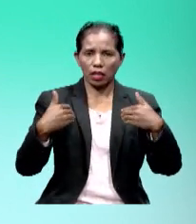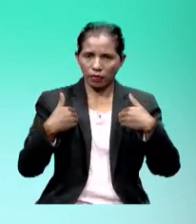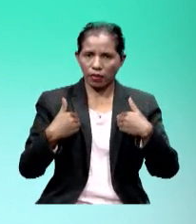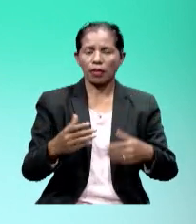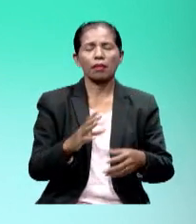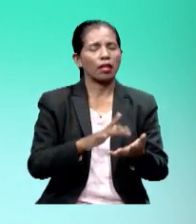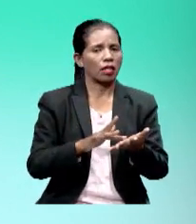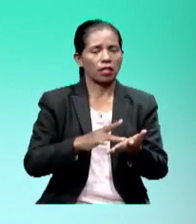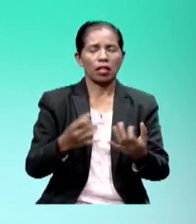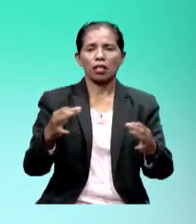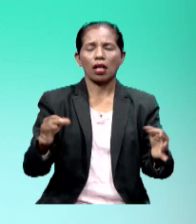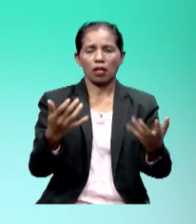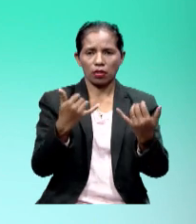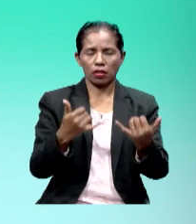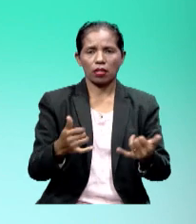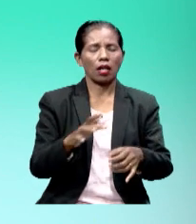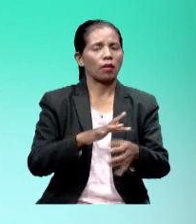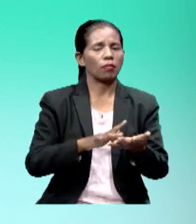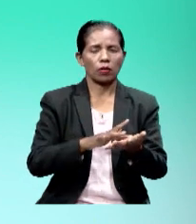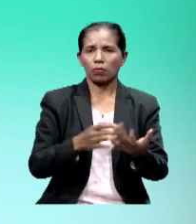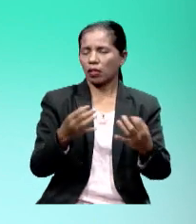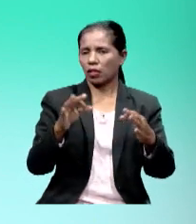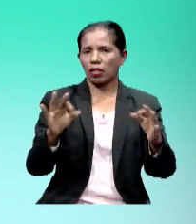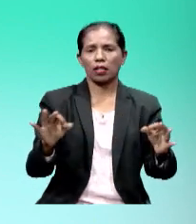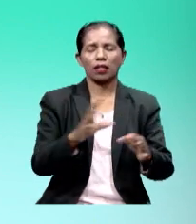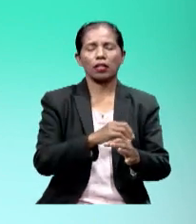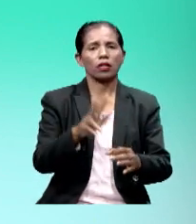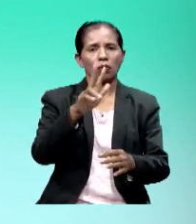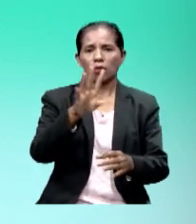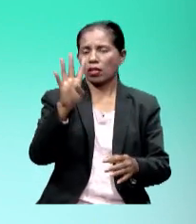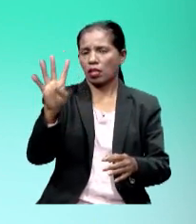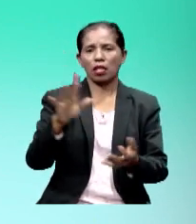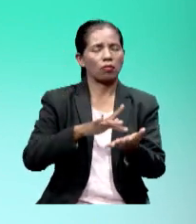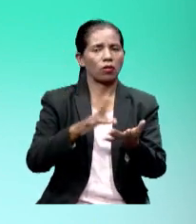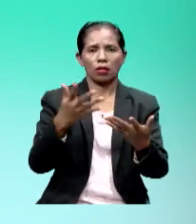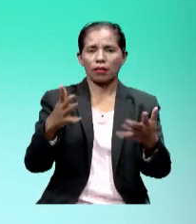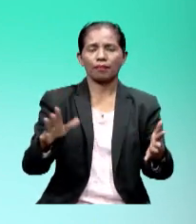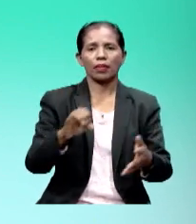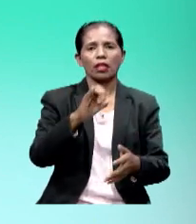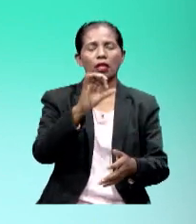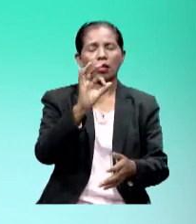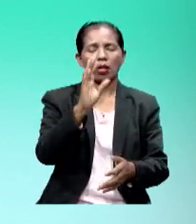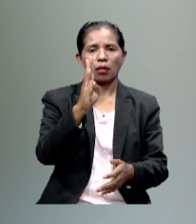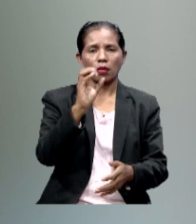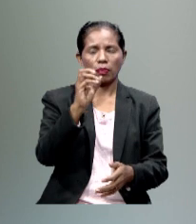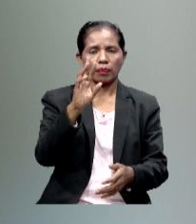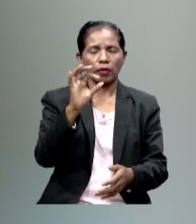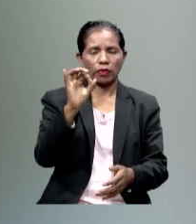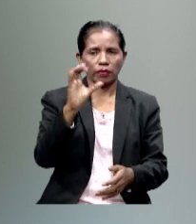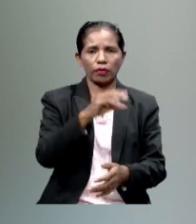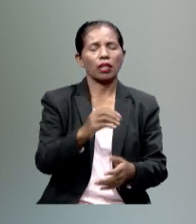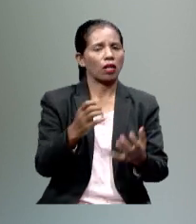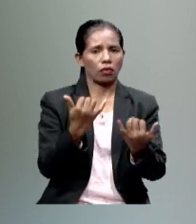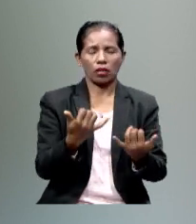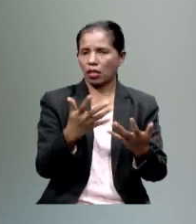mai be situasi agora ne item barak mak laya hal ko tulu ka hatan sane ko jila ya ibu profen de anti inflamator ibu profen de mas laya bebe ne be